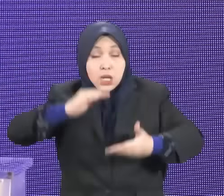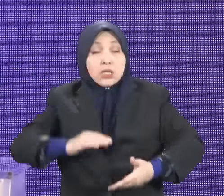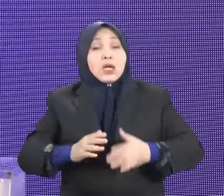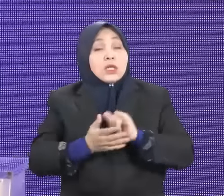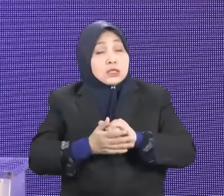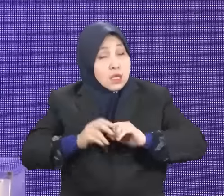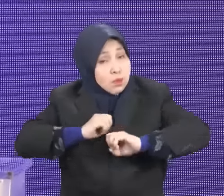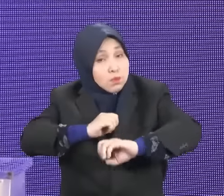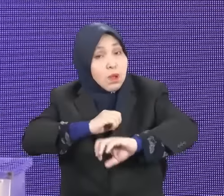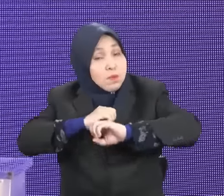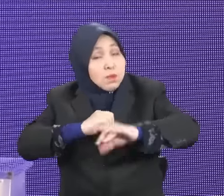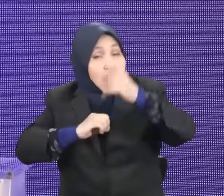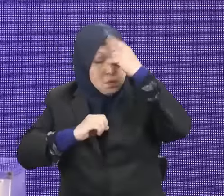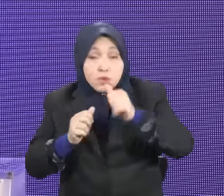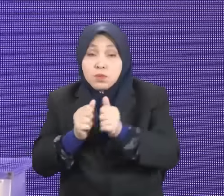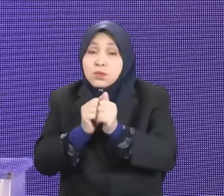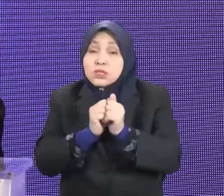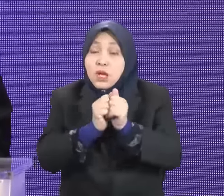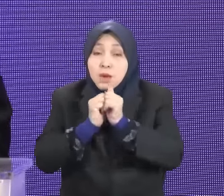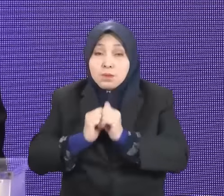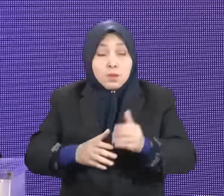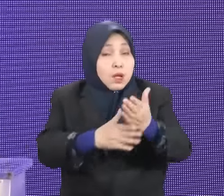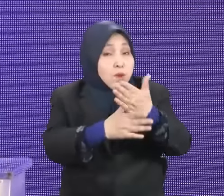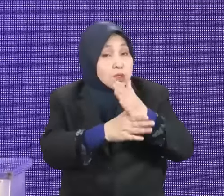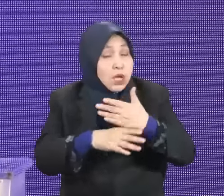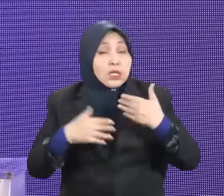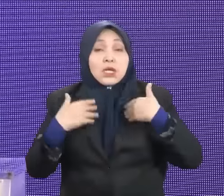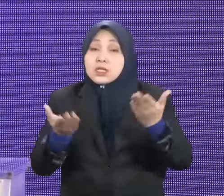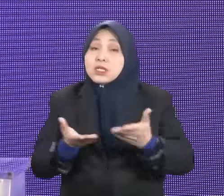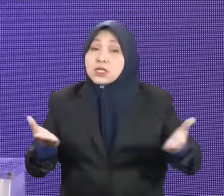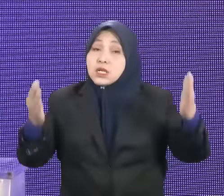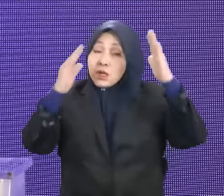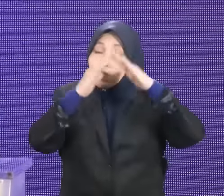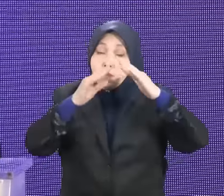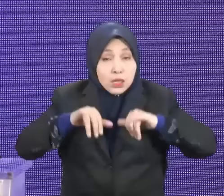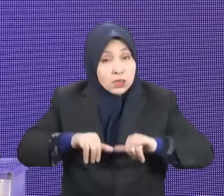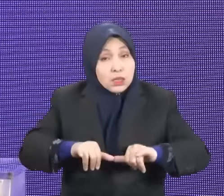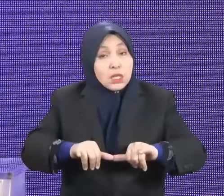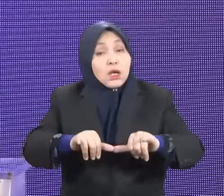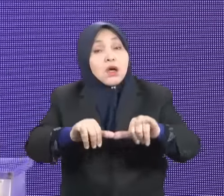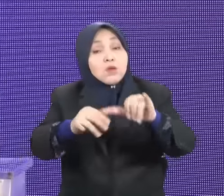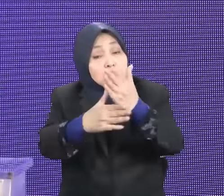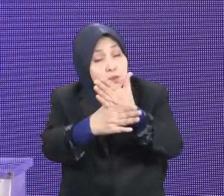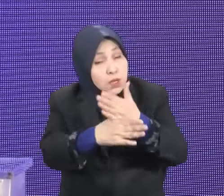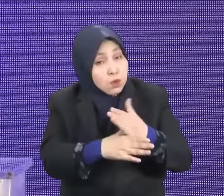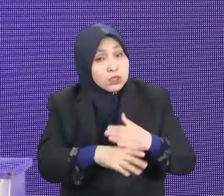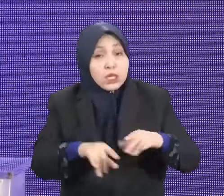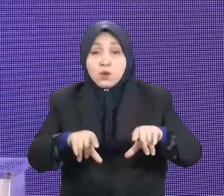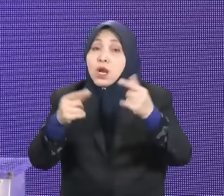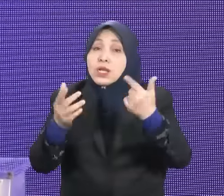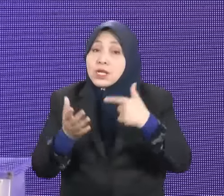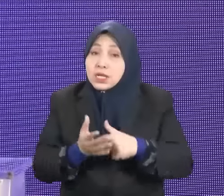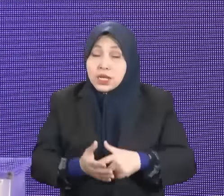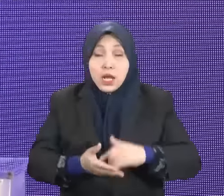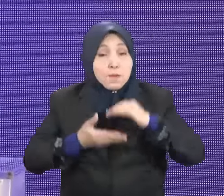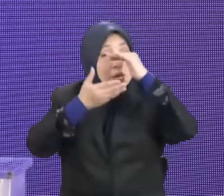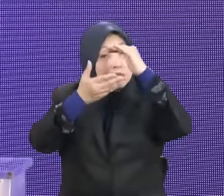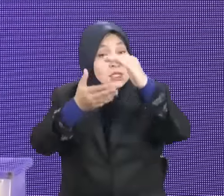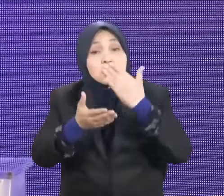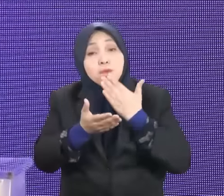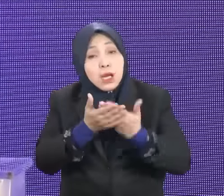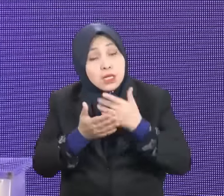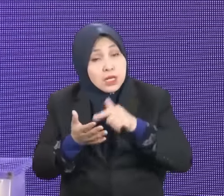seruan untuk kita sama-sama berfungsi untuk yang berada di studio di rumah kita terus ya berfungsi Alquran ini misi kebaikan